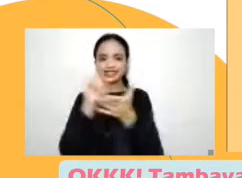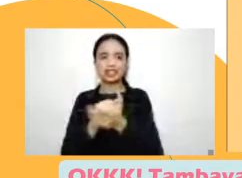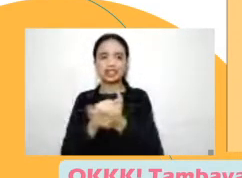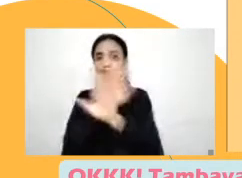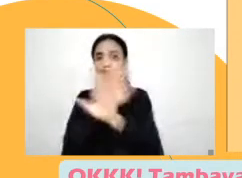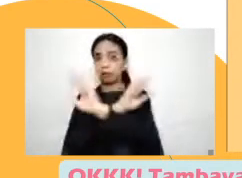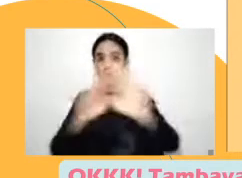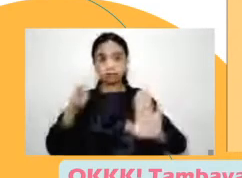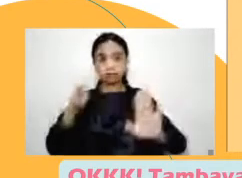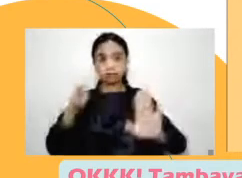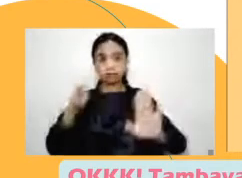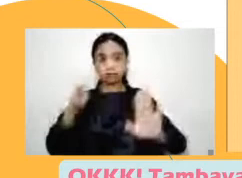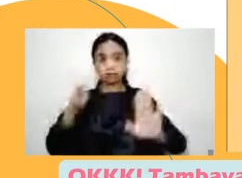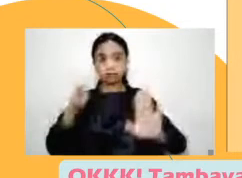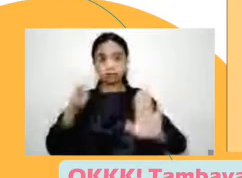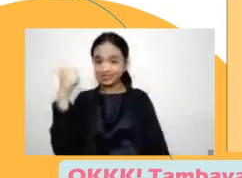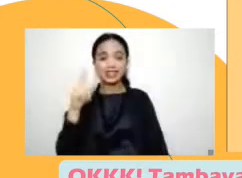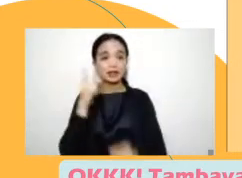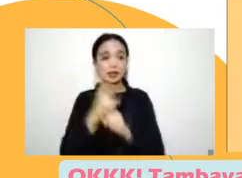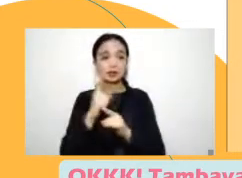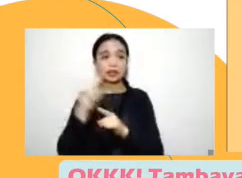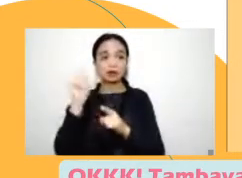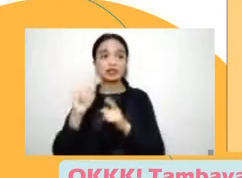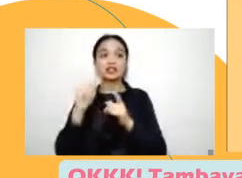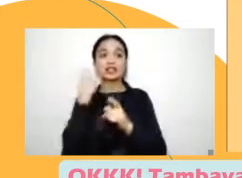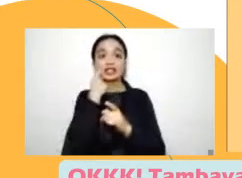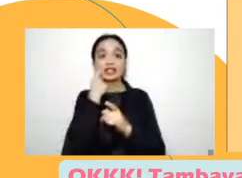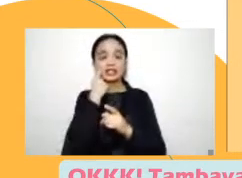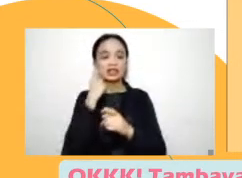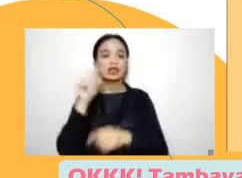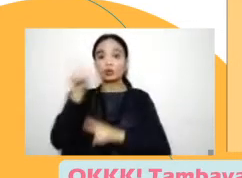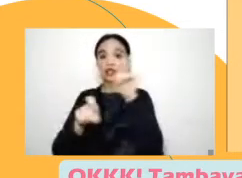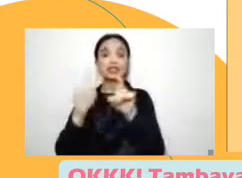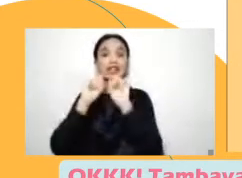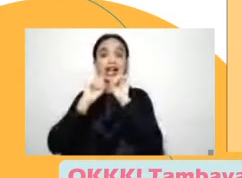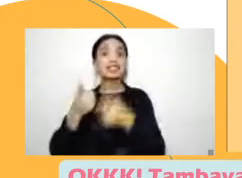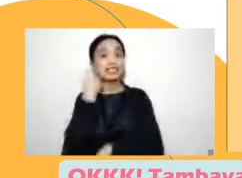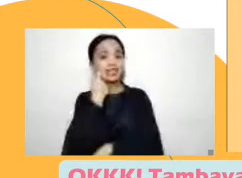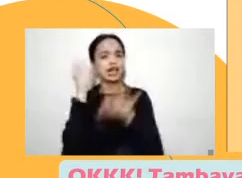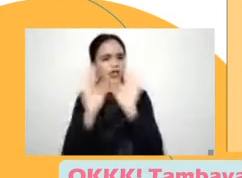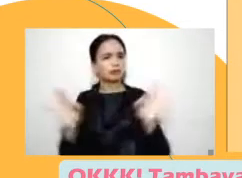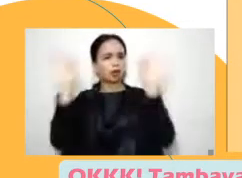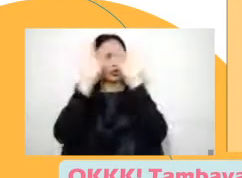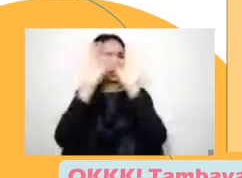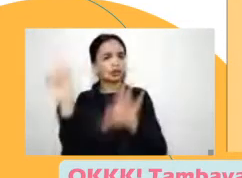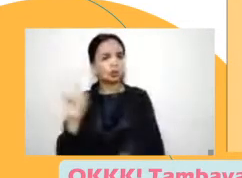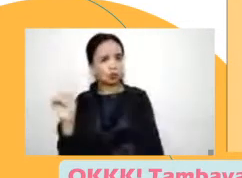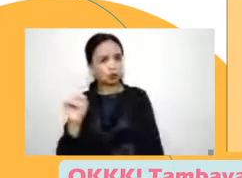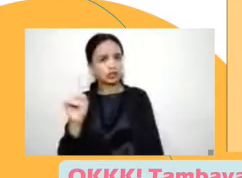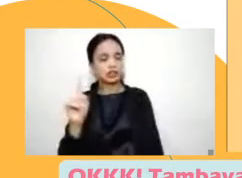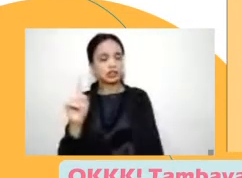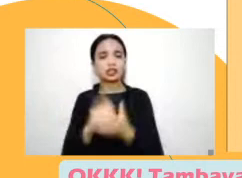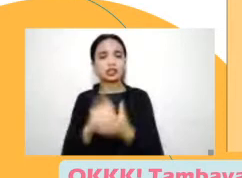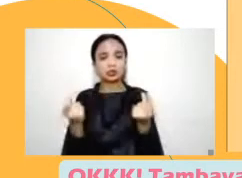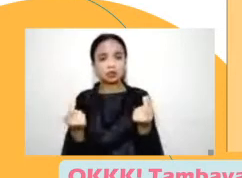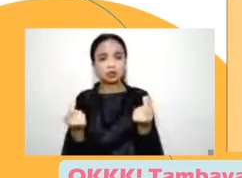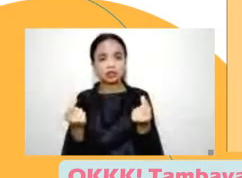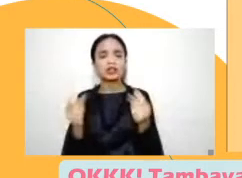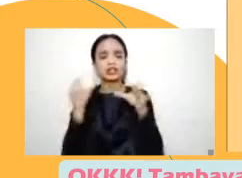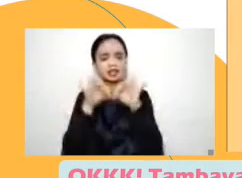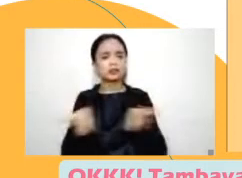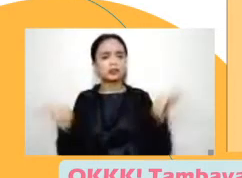so wag po natin kakalimutan mula yung umalsang conversation dun sa question and answer portion. Mahalaga po ang